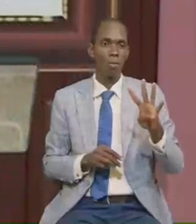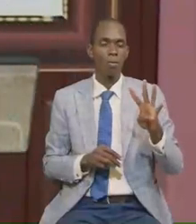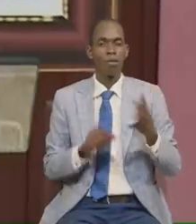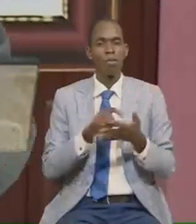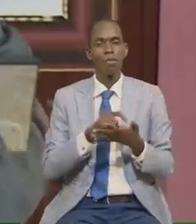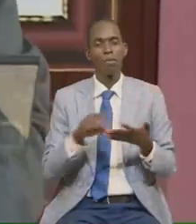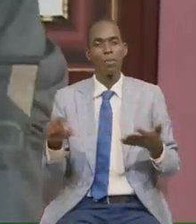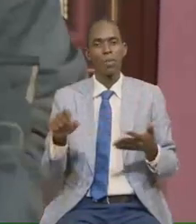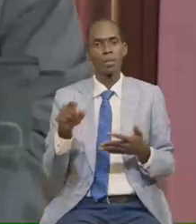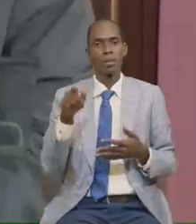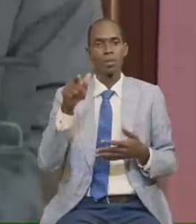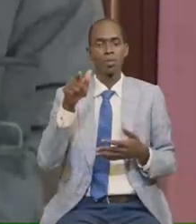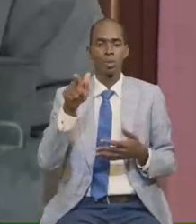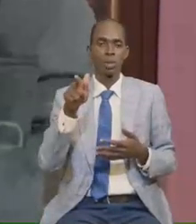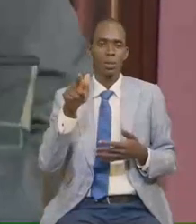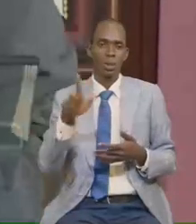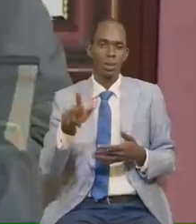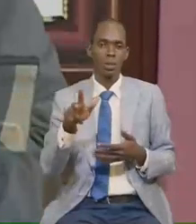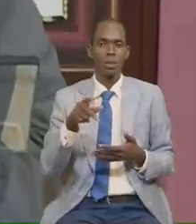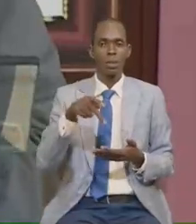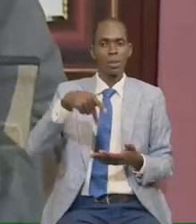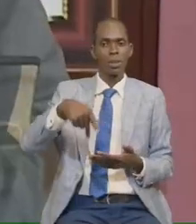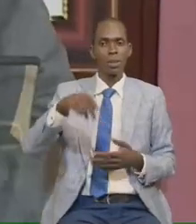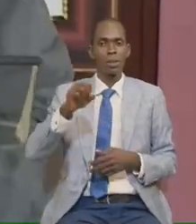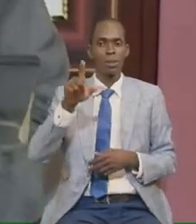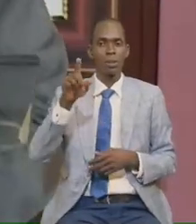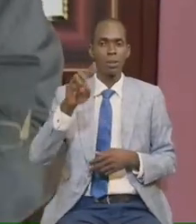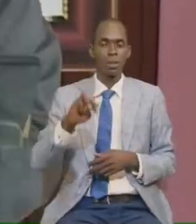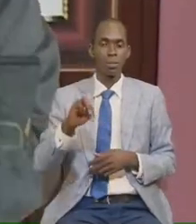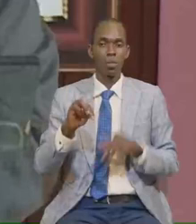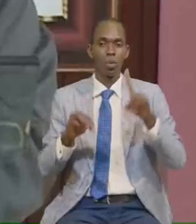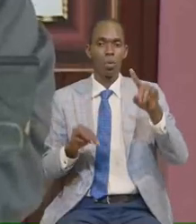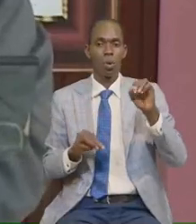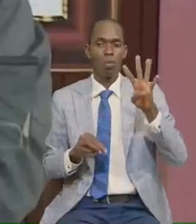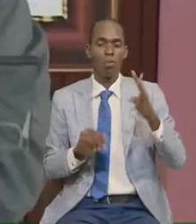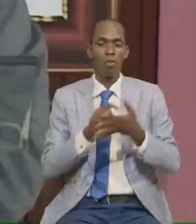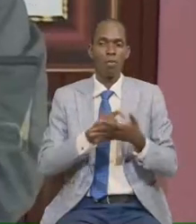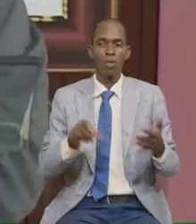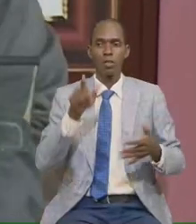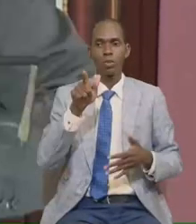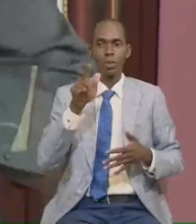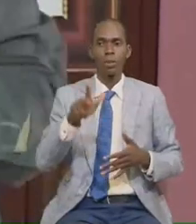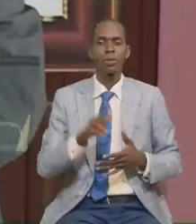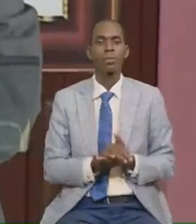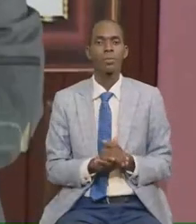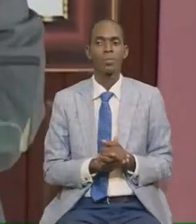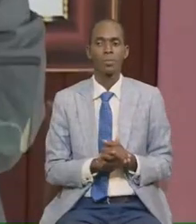23 somme 104 verset 23